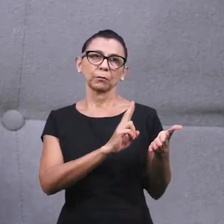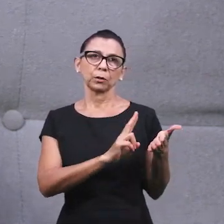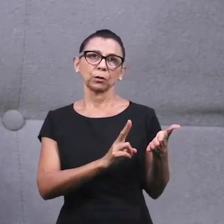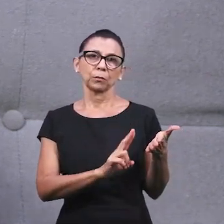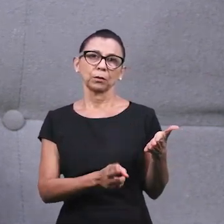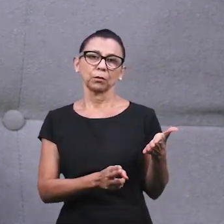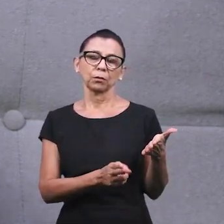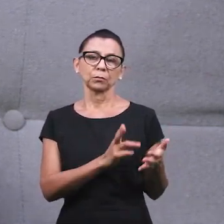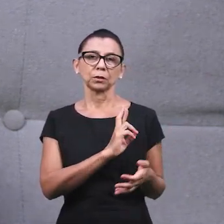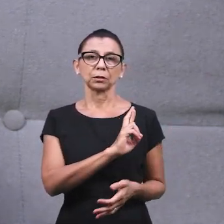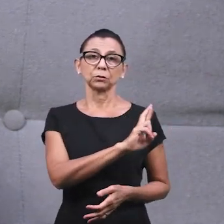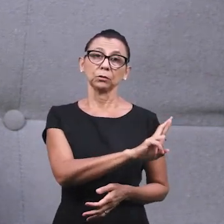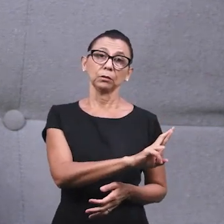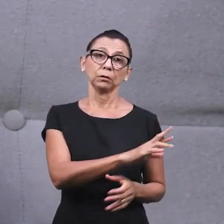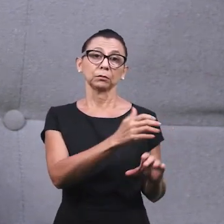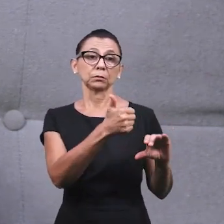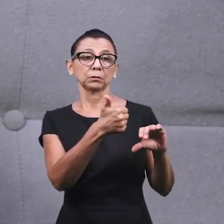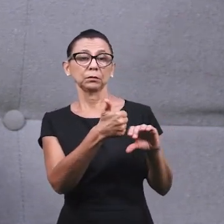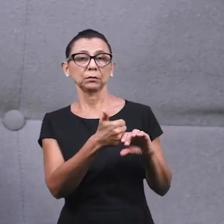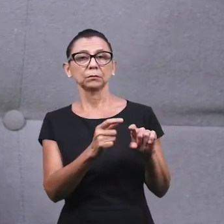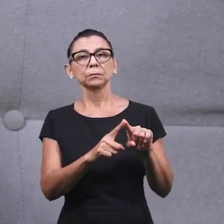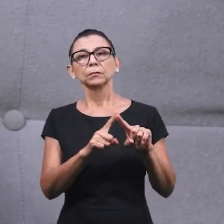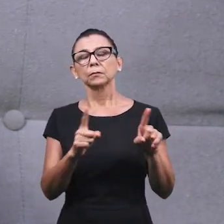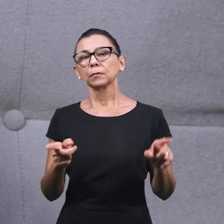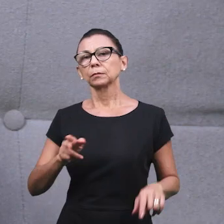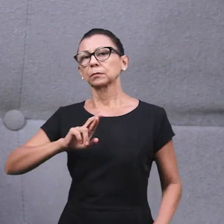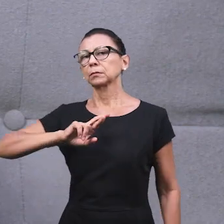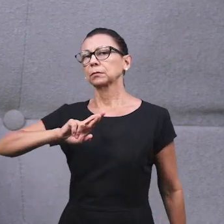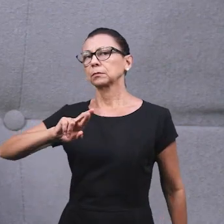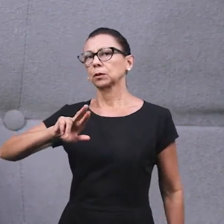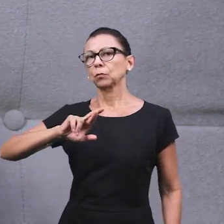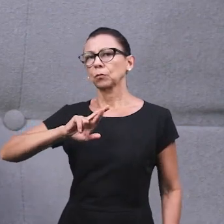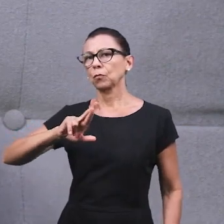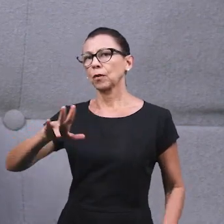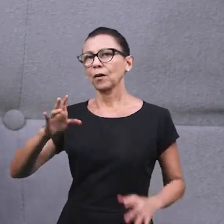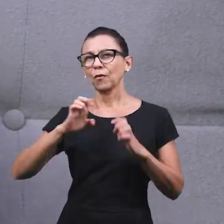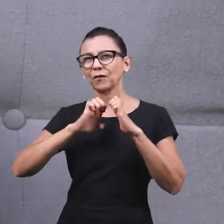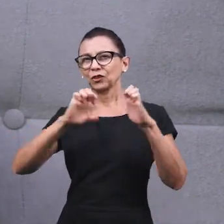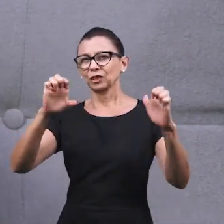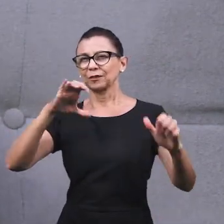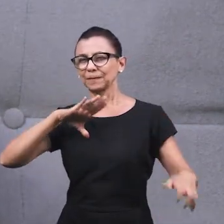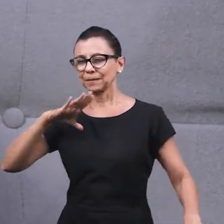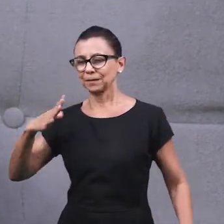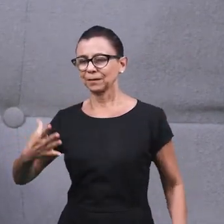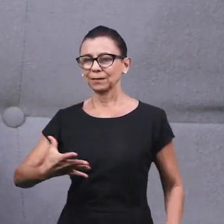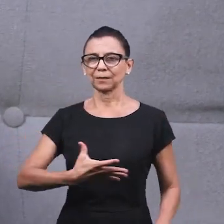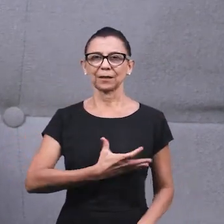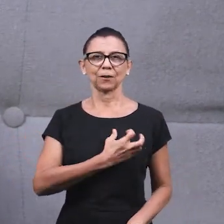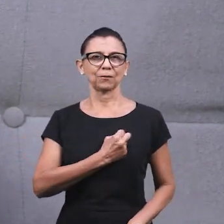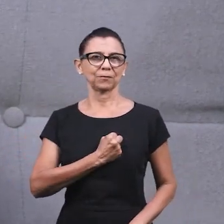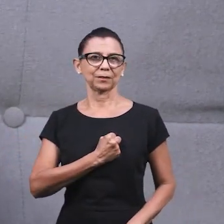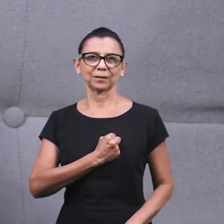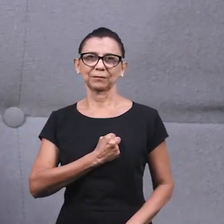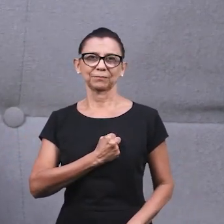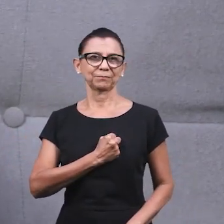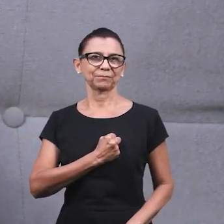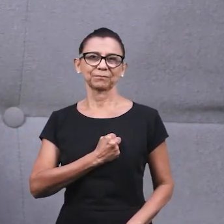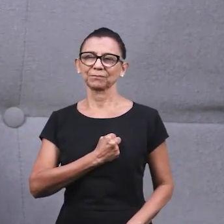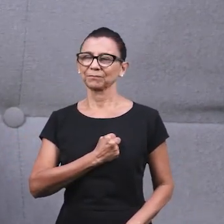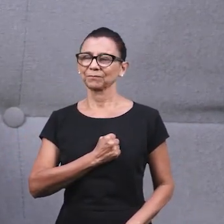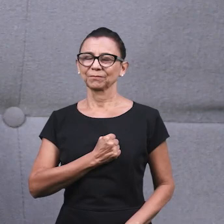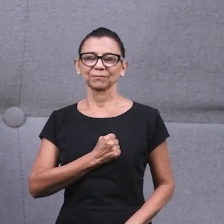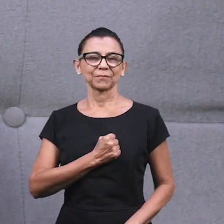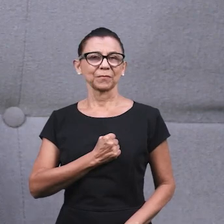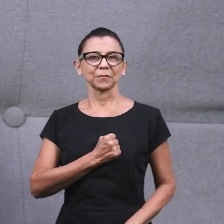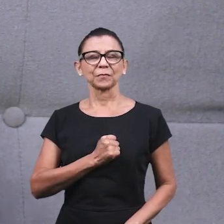y compris christianisme, religion, mais ce n'est pas l'Évangile qui sauve de